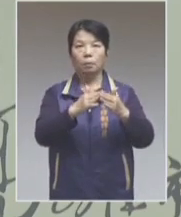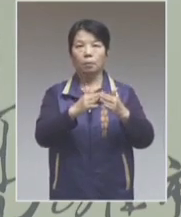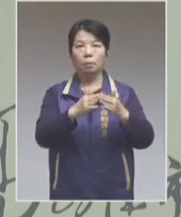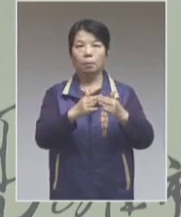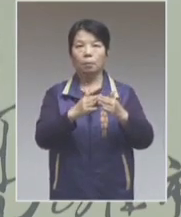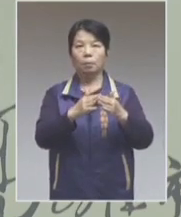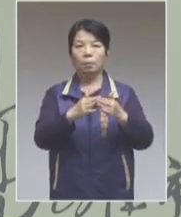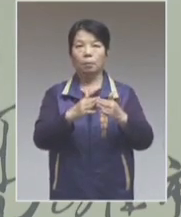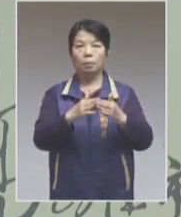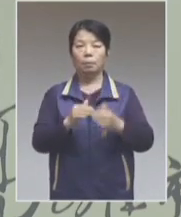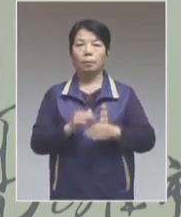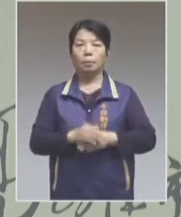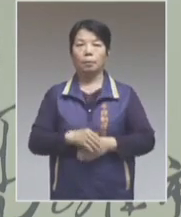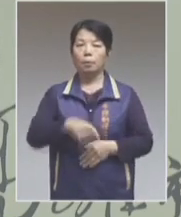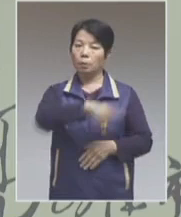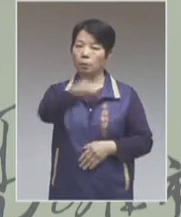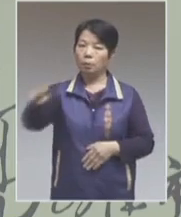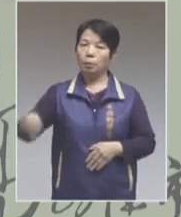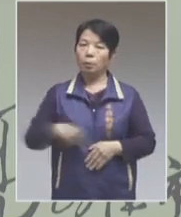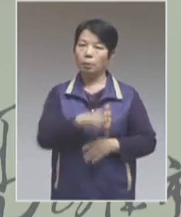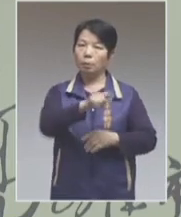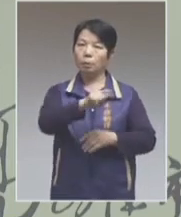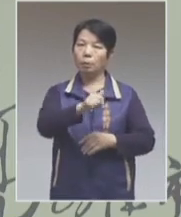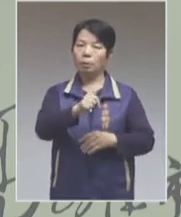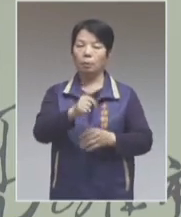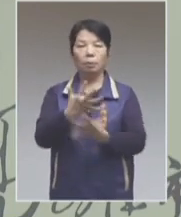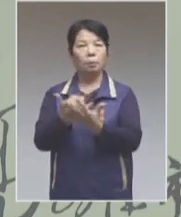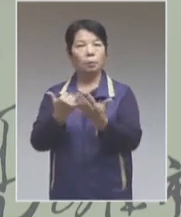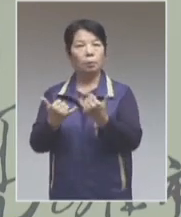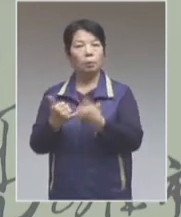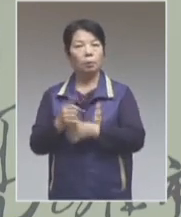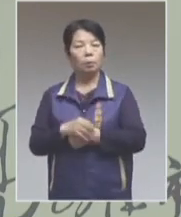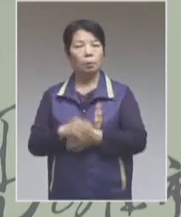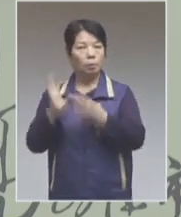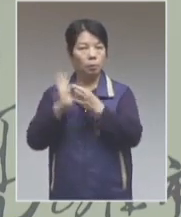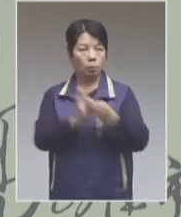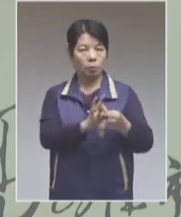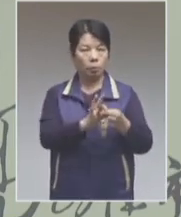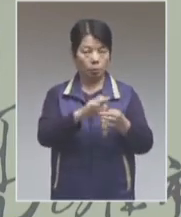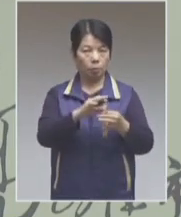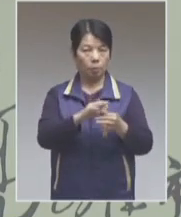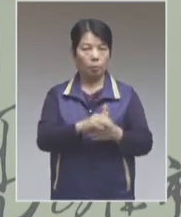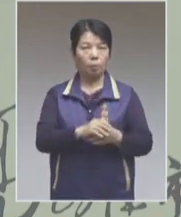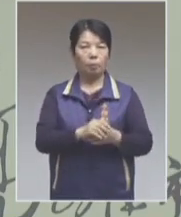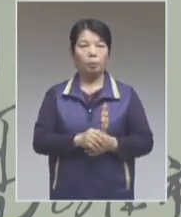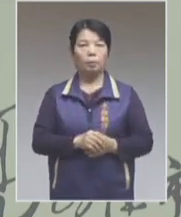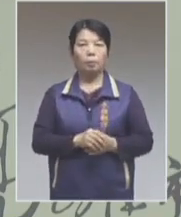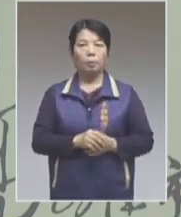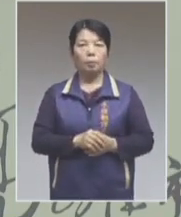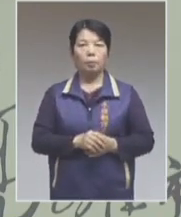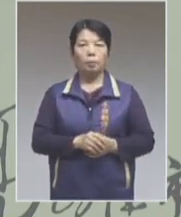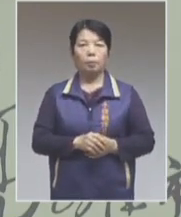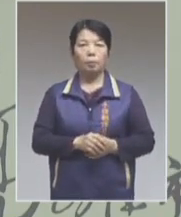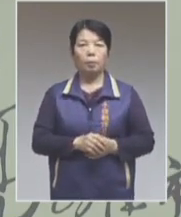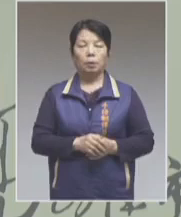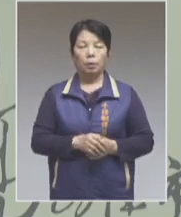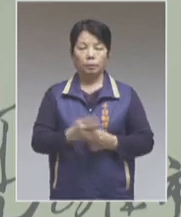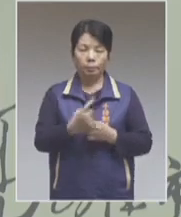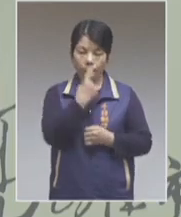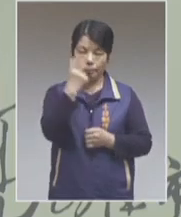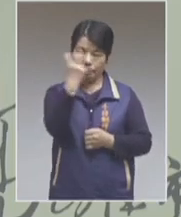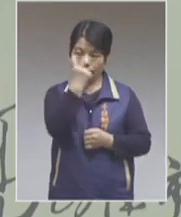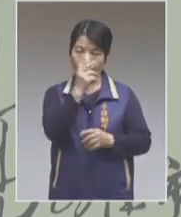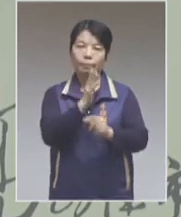的啊这个师生的部分，哦，也在陆陆续续的进行啊这个啊这个采检，